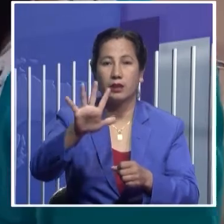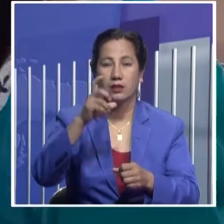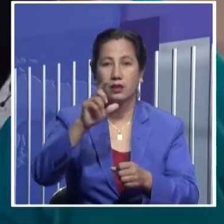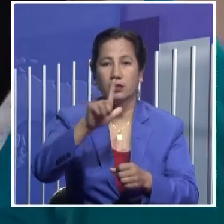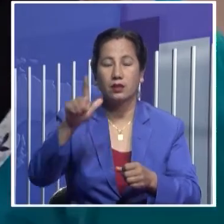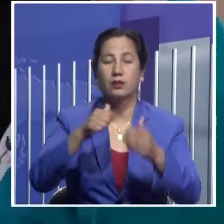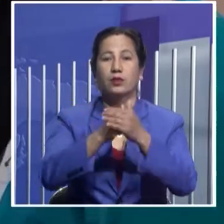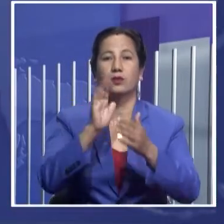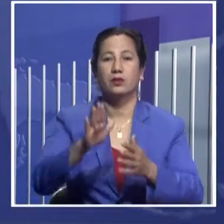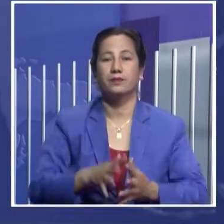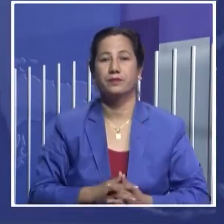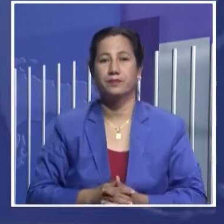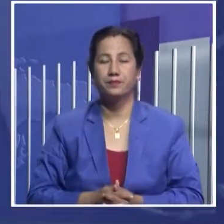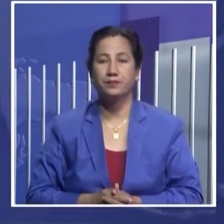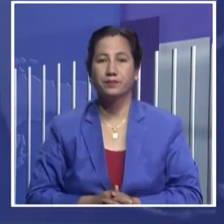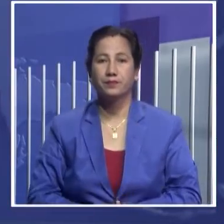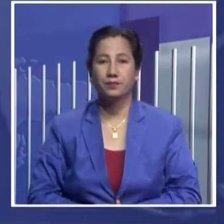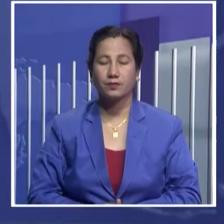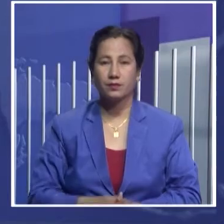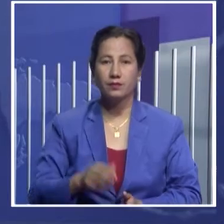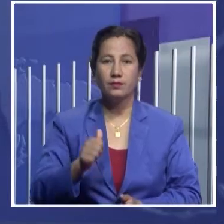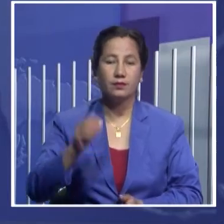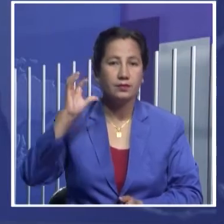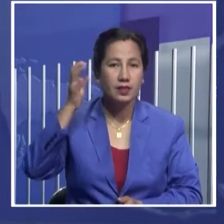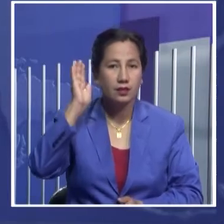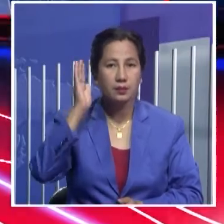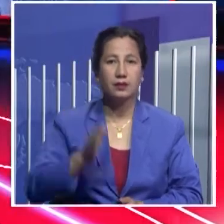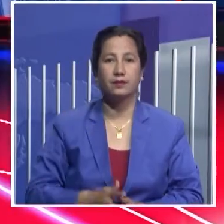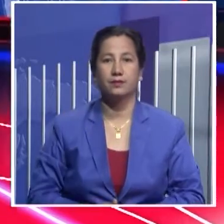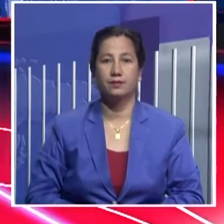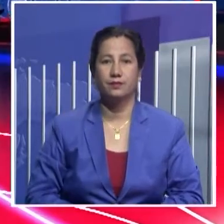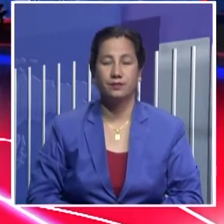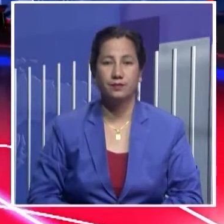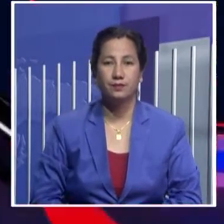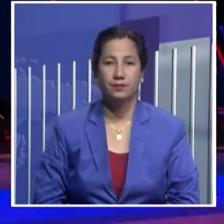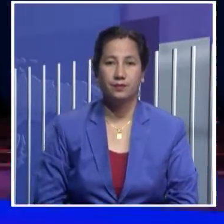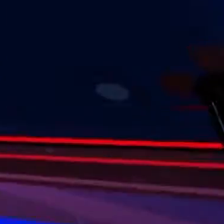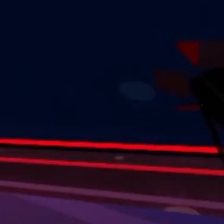11,577 पुगेको छ। अब अन्तर्राष्ट्रिय समाचार।